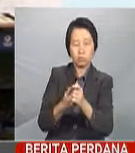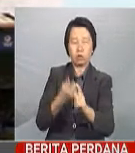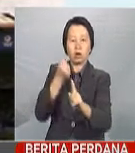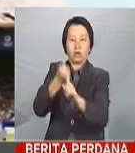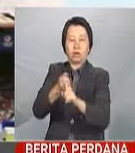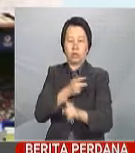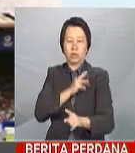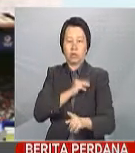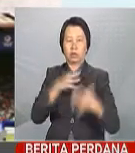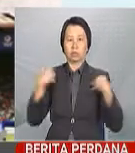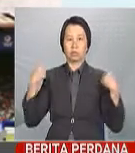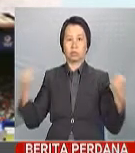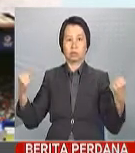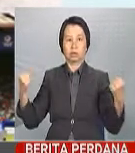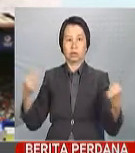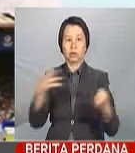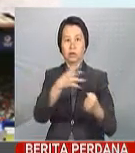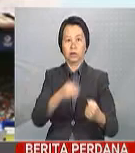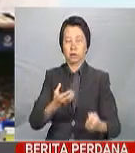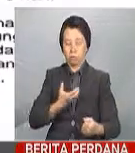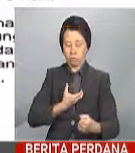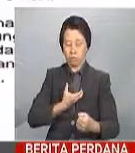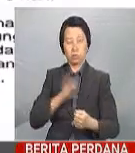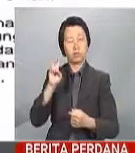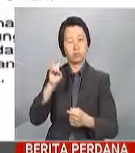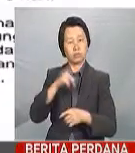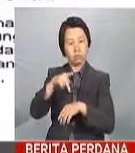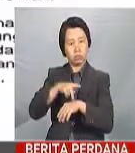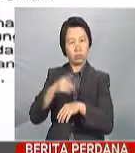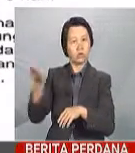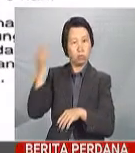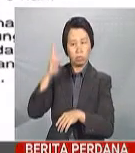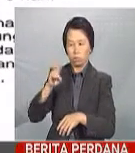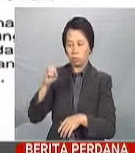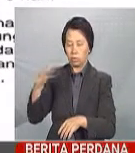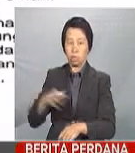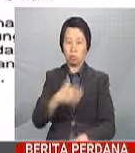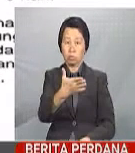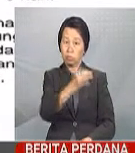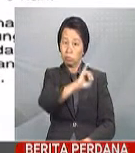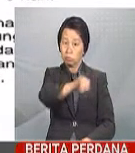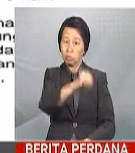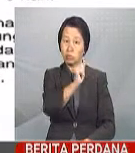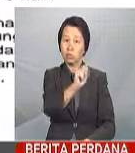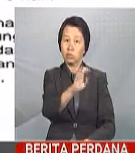Kementerian Kesihatan. Selain pingat Perak di Manila 2019, JK